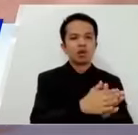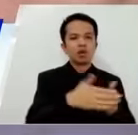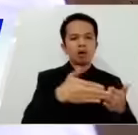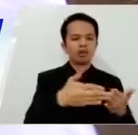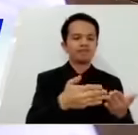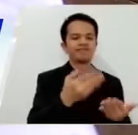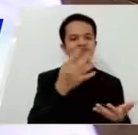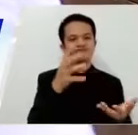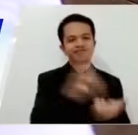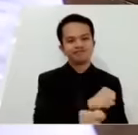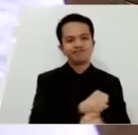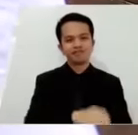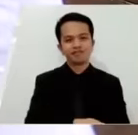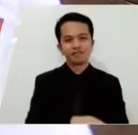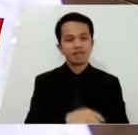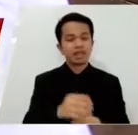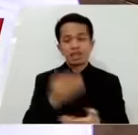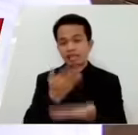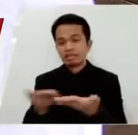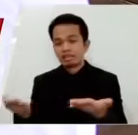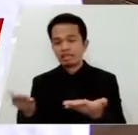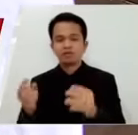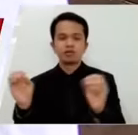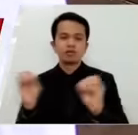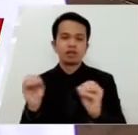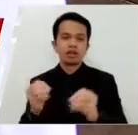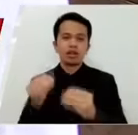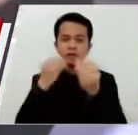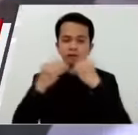maanuhan ng gamit, makuhanan. Pagkain po,